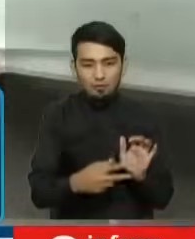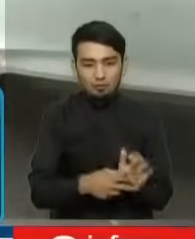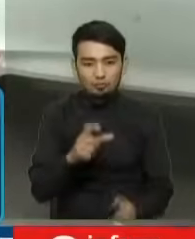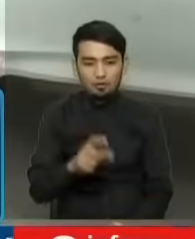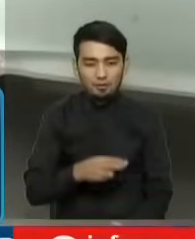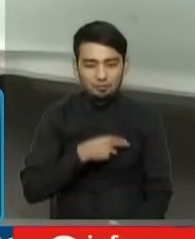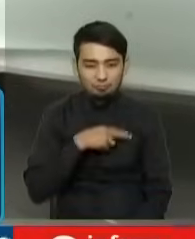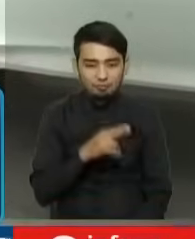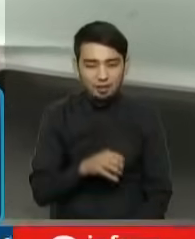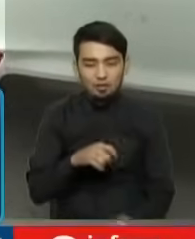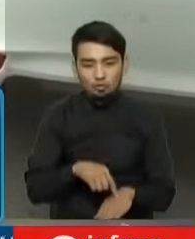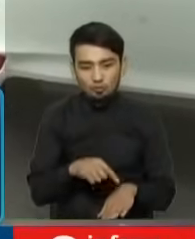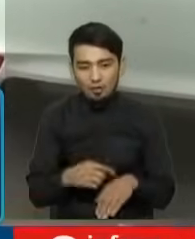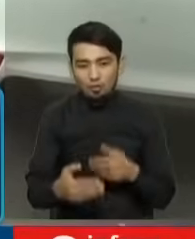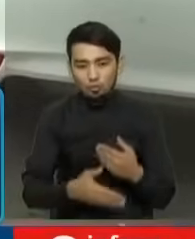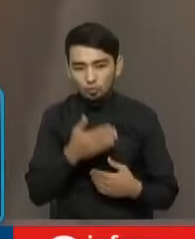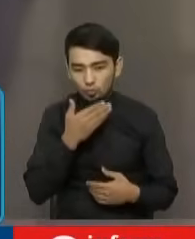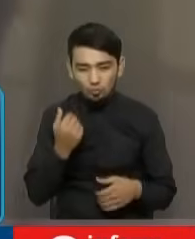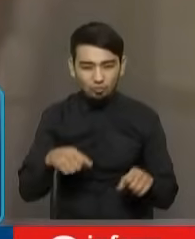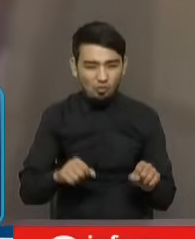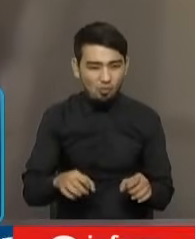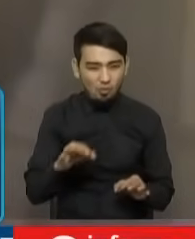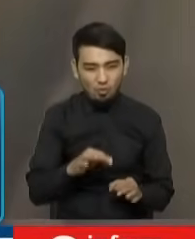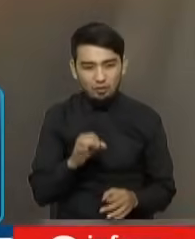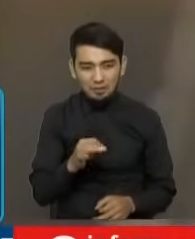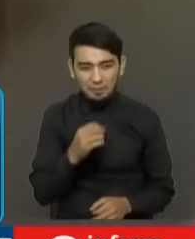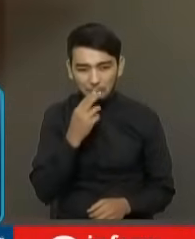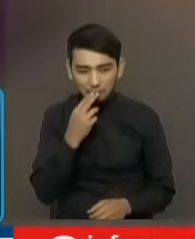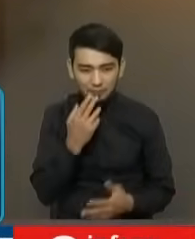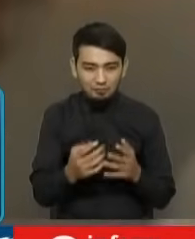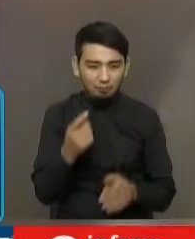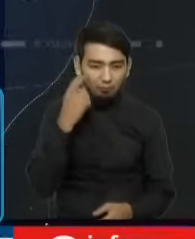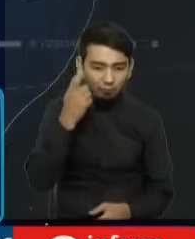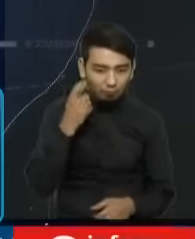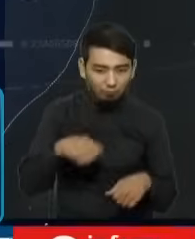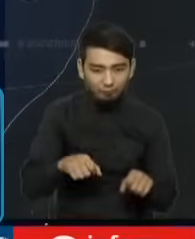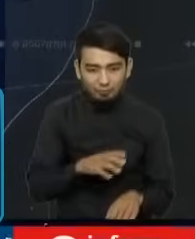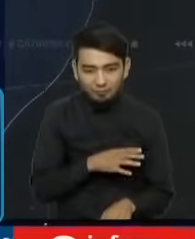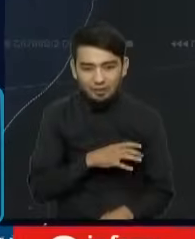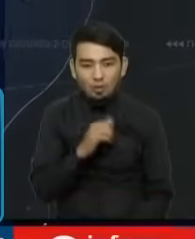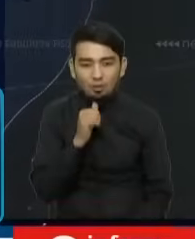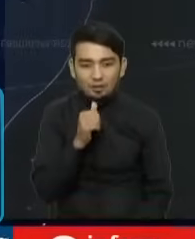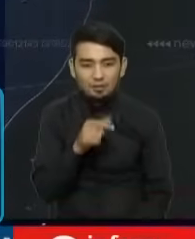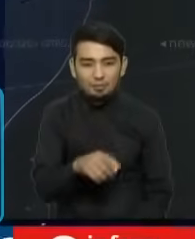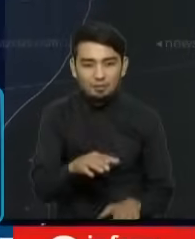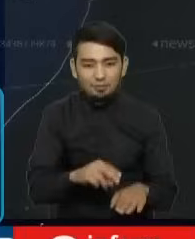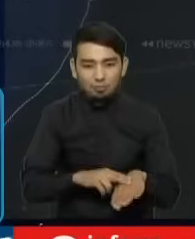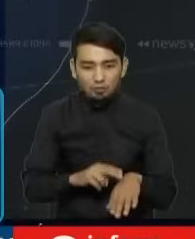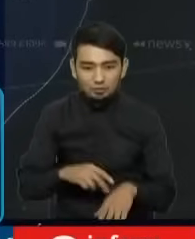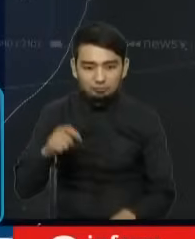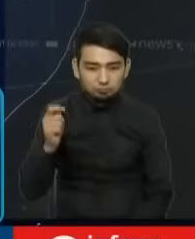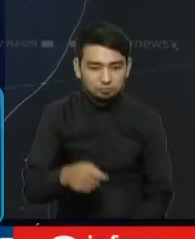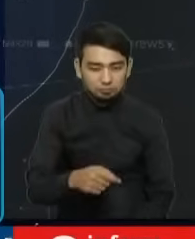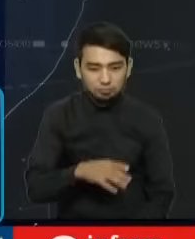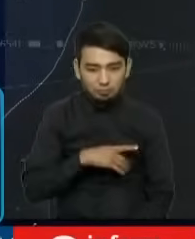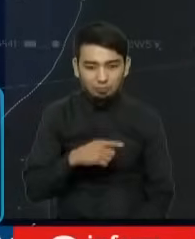Чувствуя безнаказанность, за руль двухколесного транспорта садятся даже в нетрезвом состоянии. Накануне в Костанае полицейские остановили мопедиста